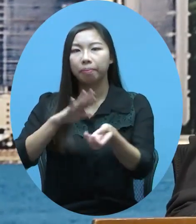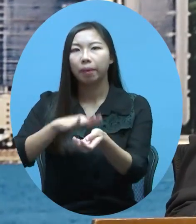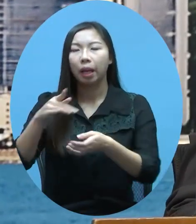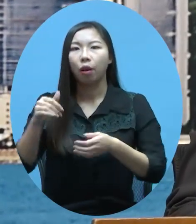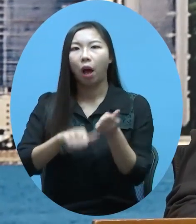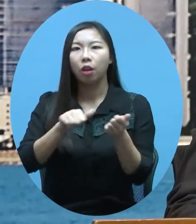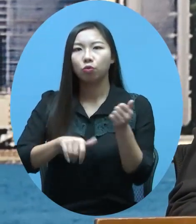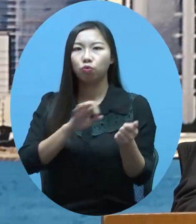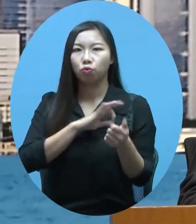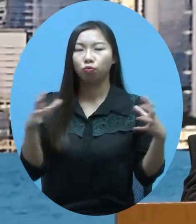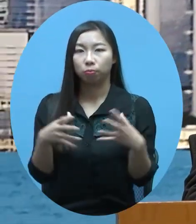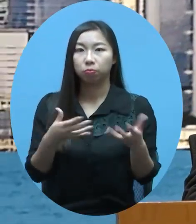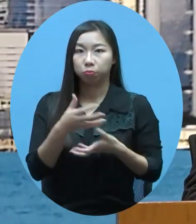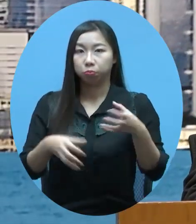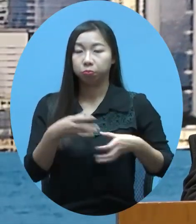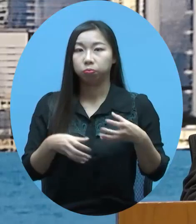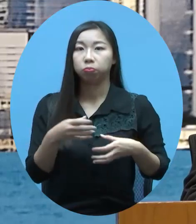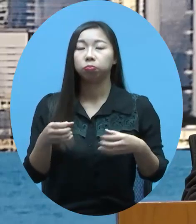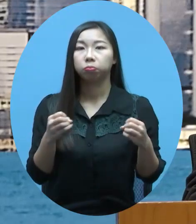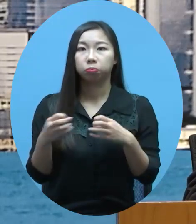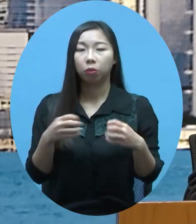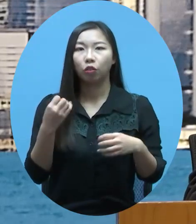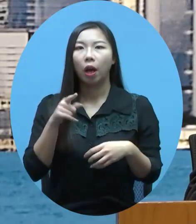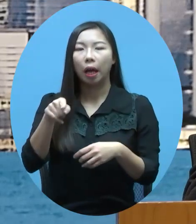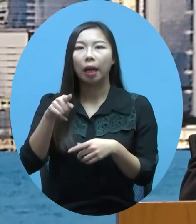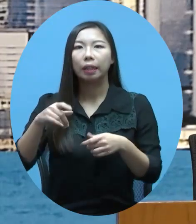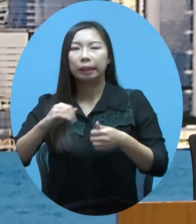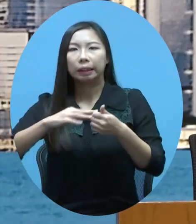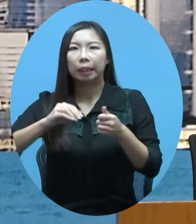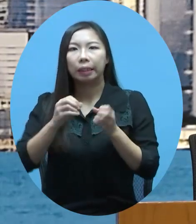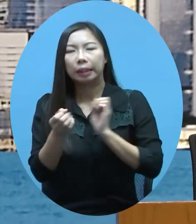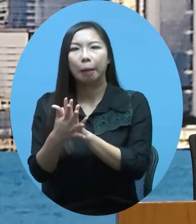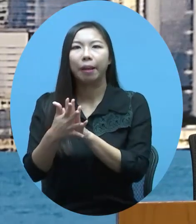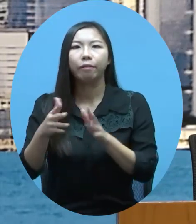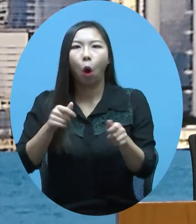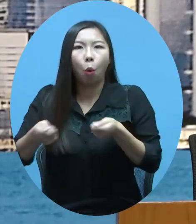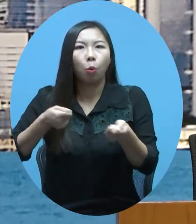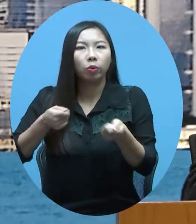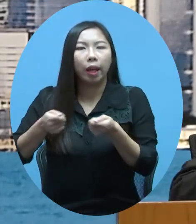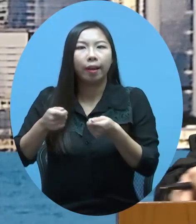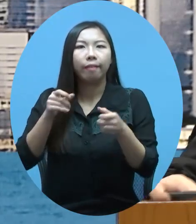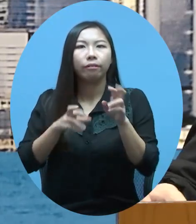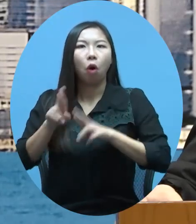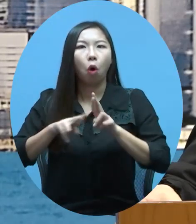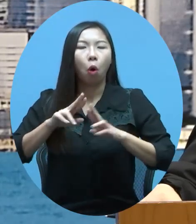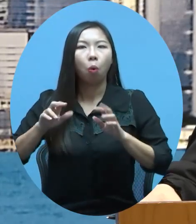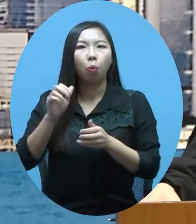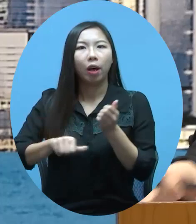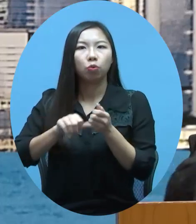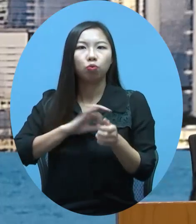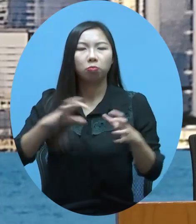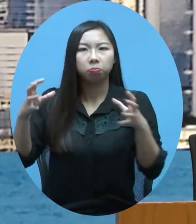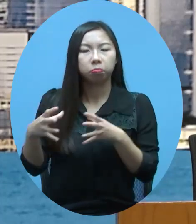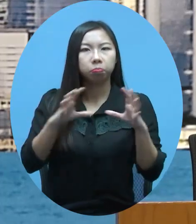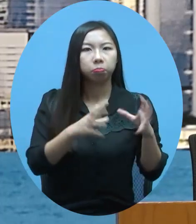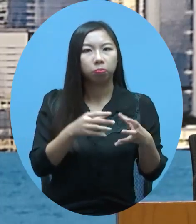一個同一時間都會開埋個感染控制科學委員會嘅。咁呢一樣嘢咧，都會喺個委員會度咧，就會傾一傾究竟出